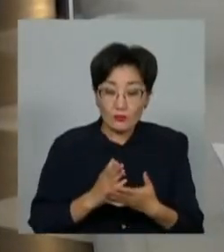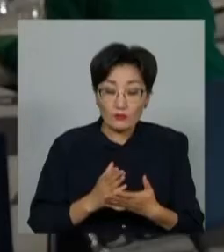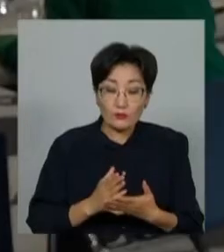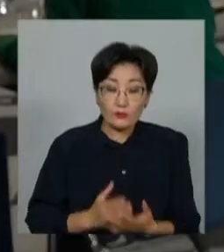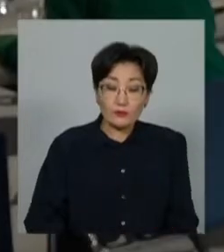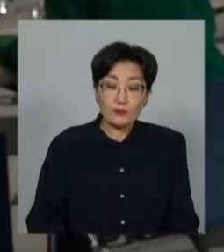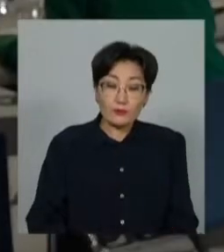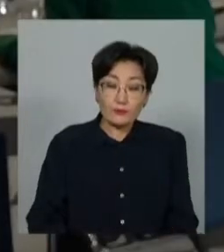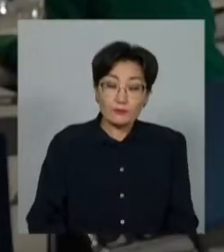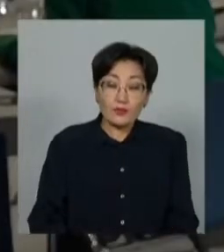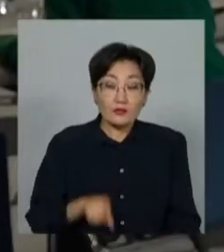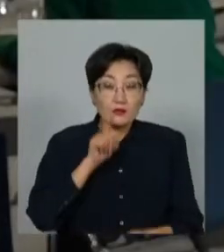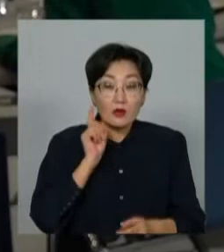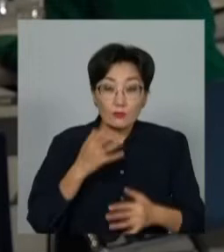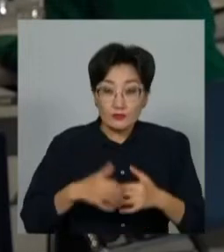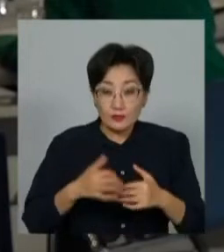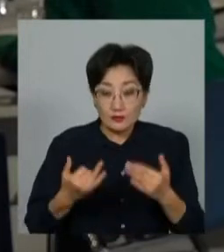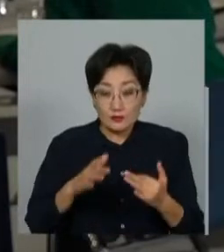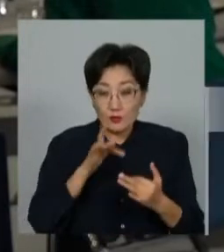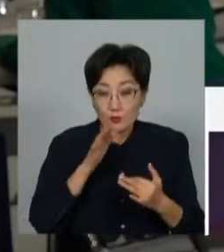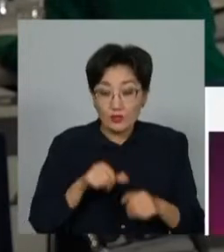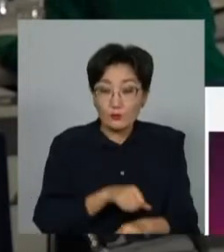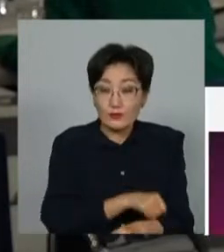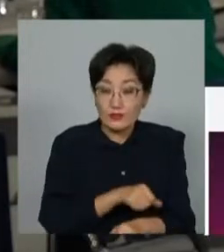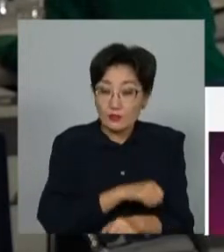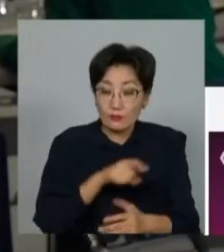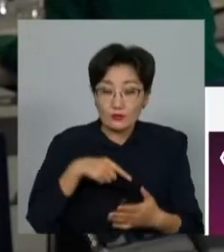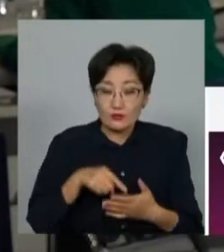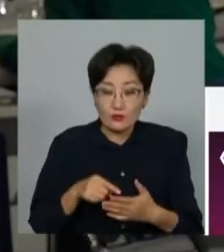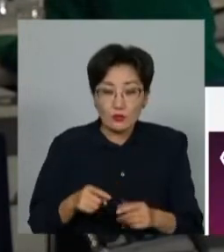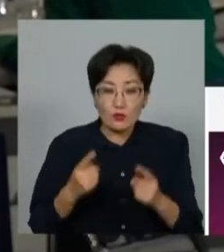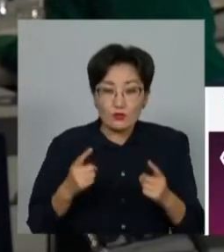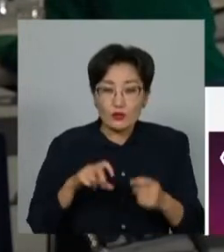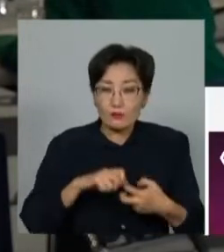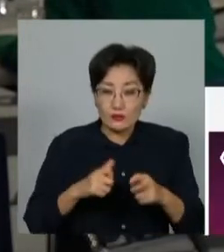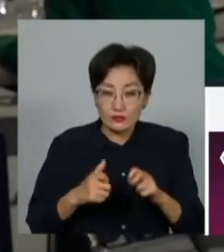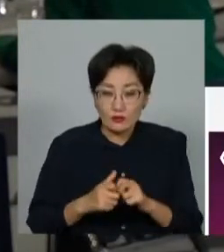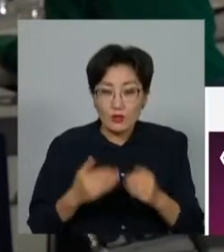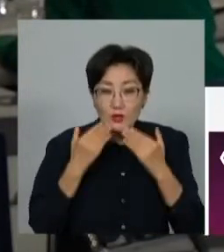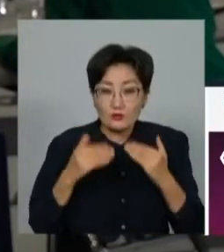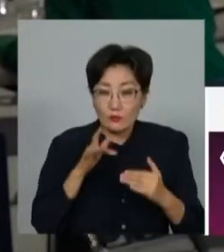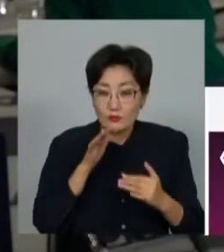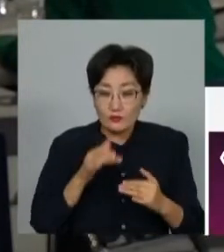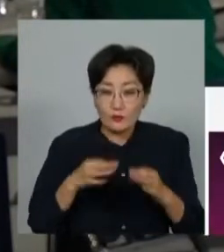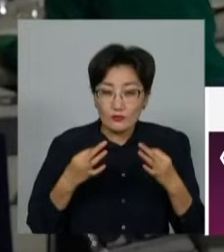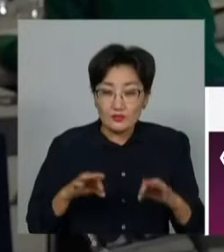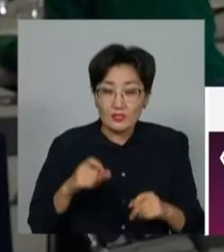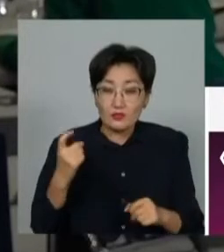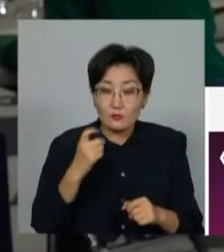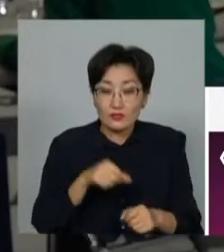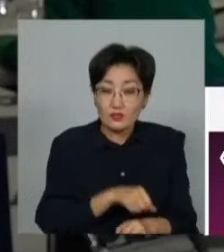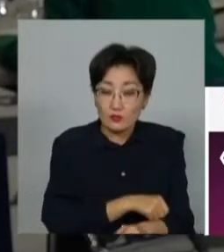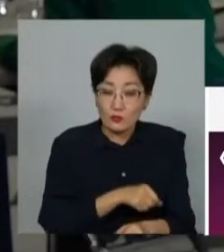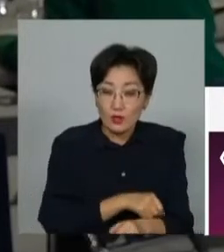среди молодежи. Жастар арасында қазіргі таңда нашақорлық мәселесі белең алуда. Әсіресе соңғы кездері қолжетімді